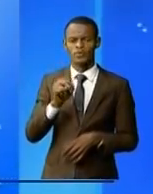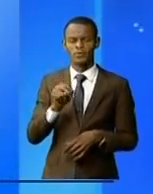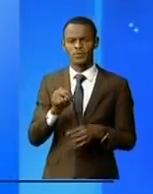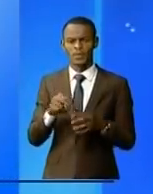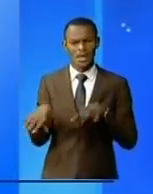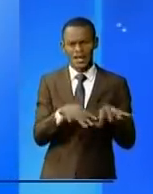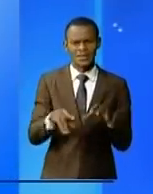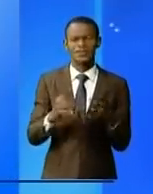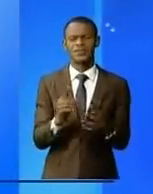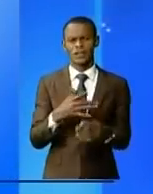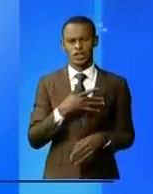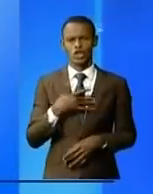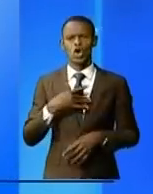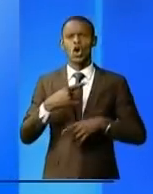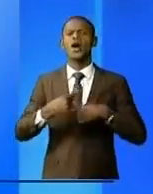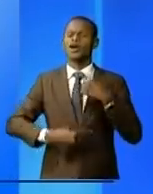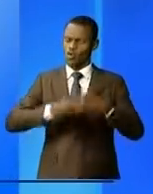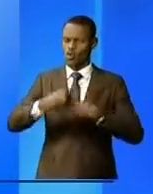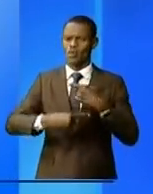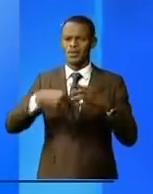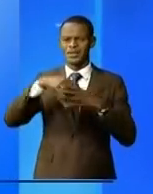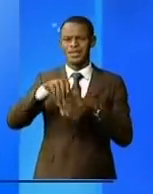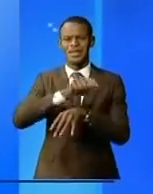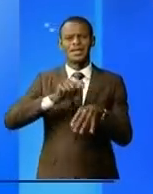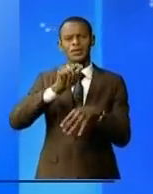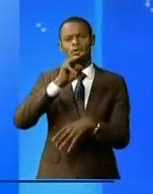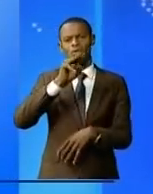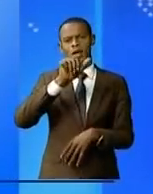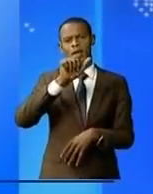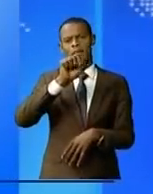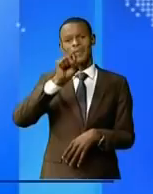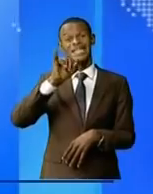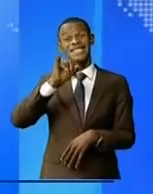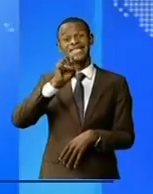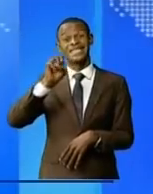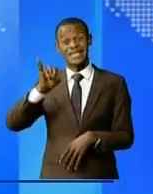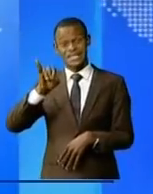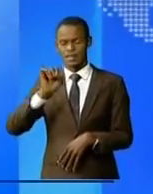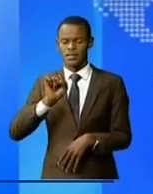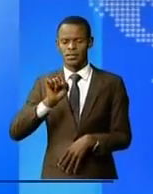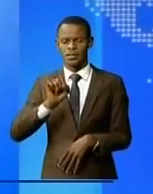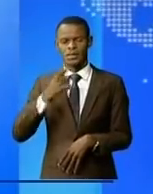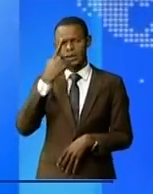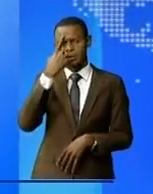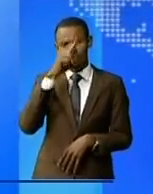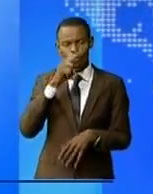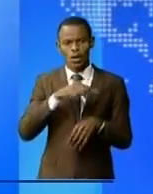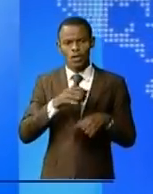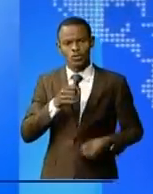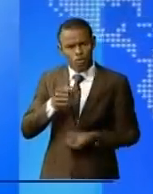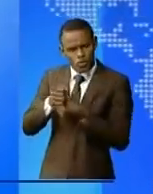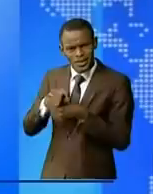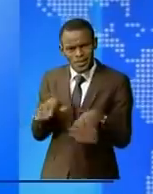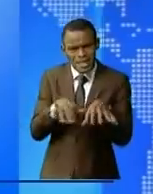dimanche dernier à Rubaya, dans le territoire de Masisi. C'est dans le cadre d'accompagnement des actions du chef de l'État. Ce